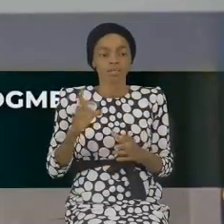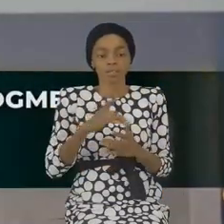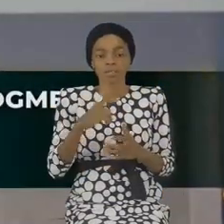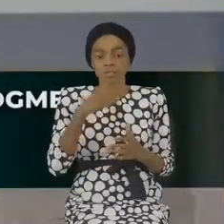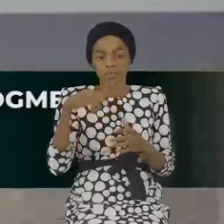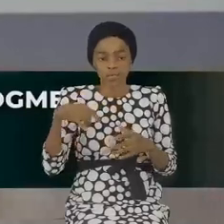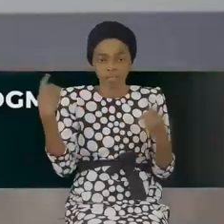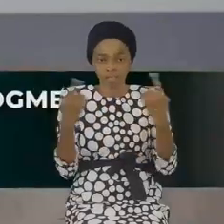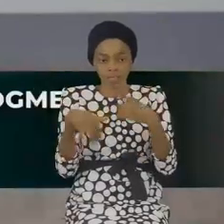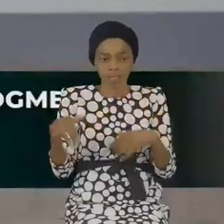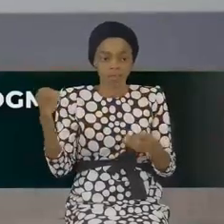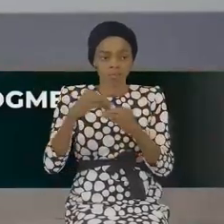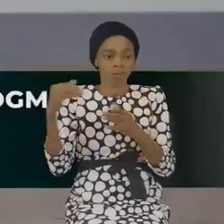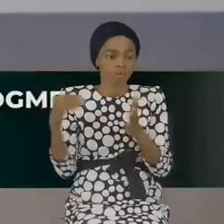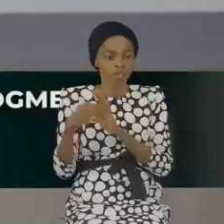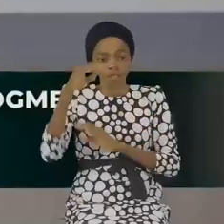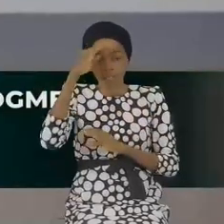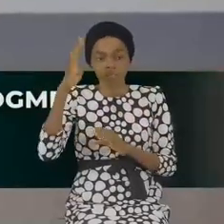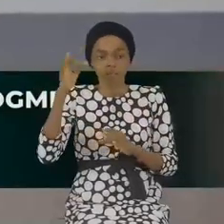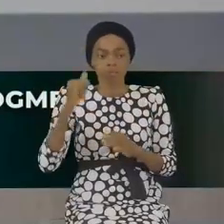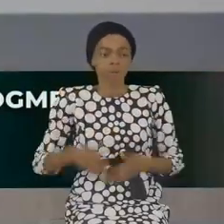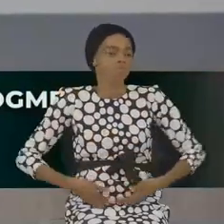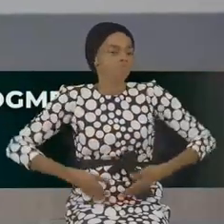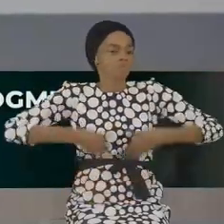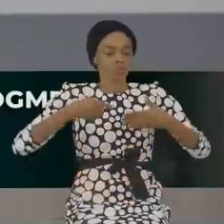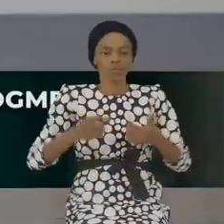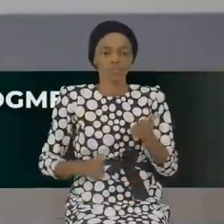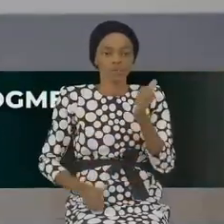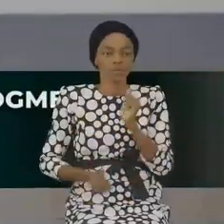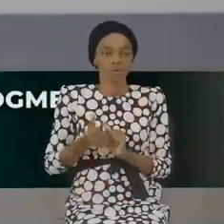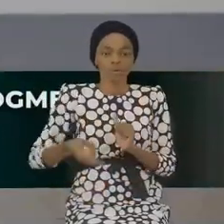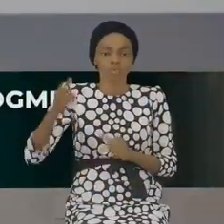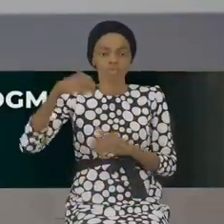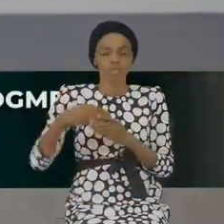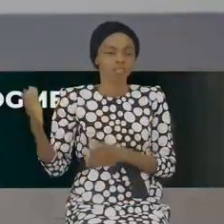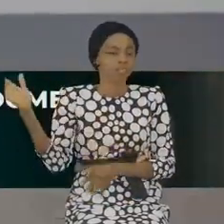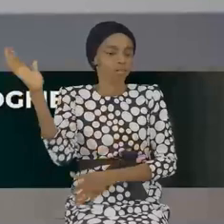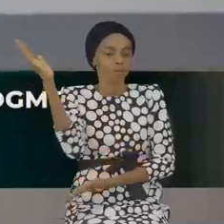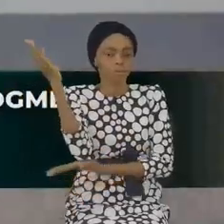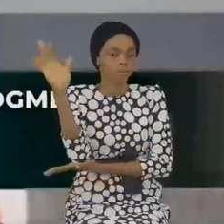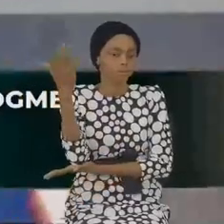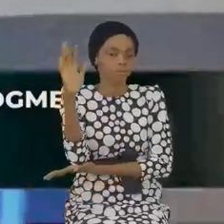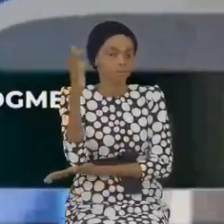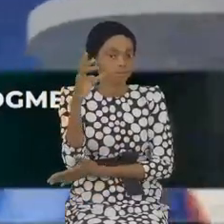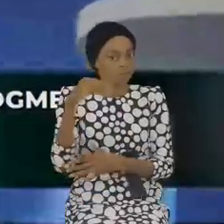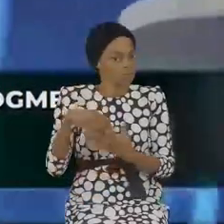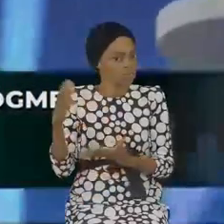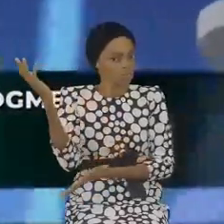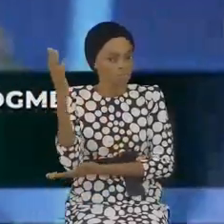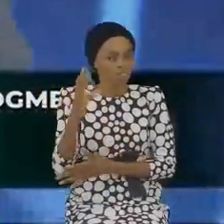17. Mais il continue à pécher contre lui, à se révolter contre le Très-Haut dans le désert. Dans le désert,